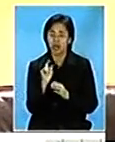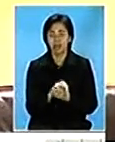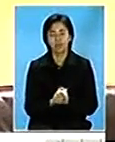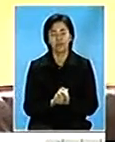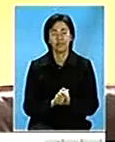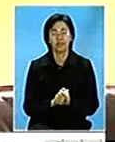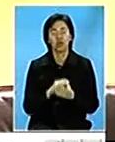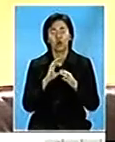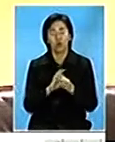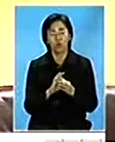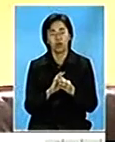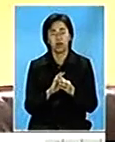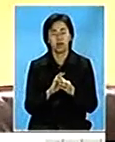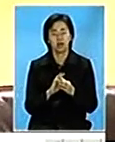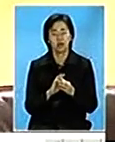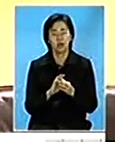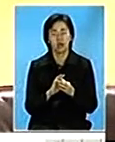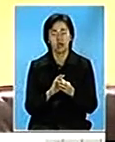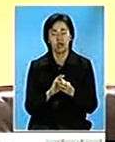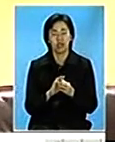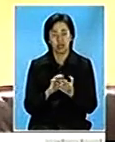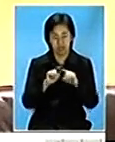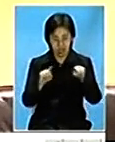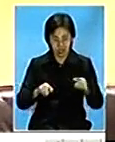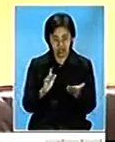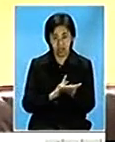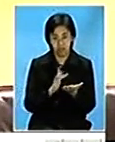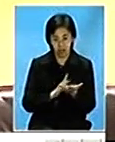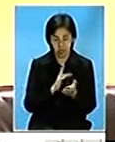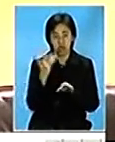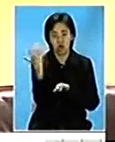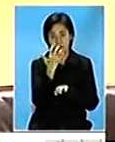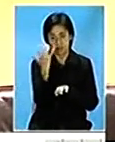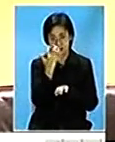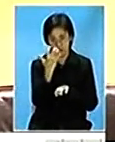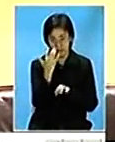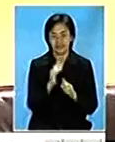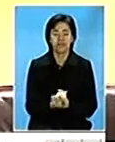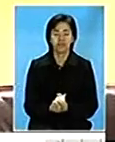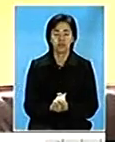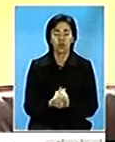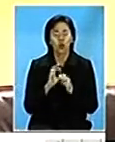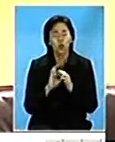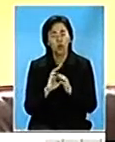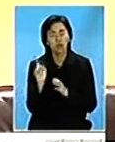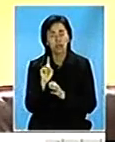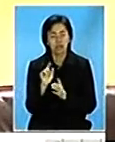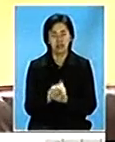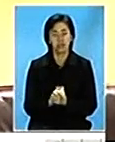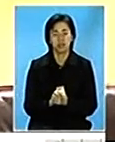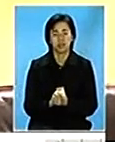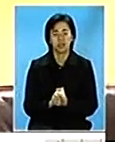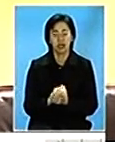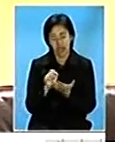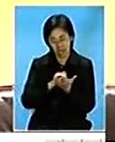าเรื่องการใช้แท็บเล็ตและคอมพิวเตอร์นะครับซึ่งก็จะเป็นห่วงว่าเรื่องการคัดล